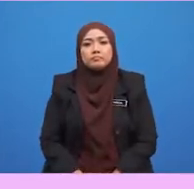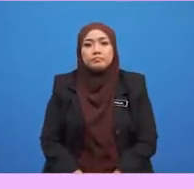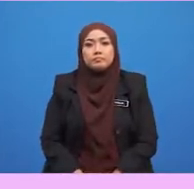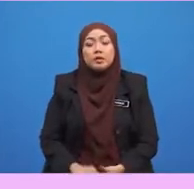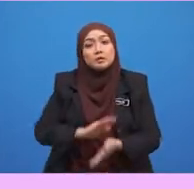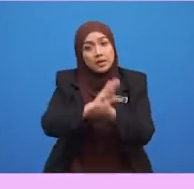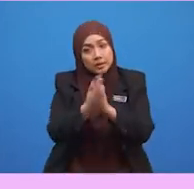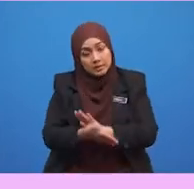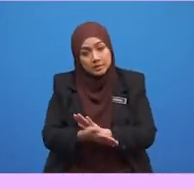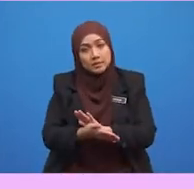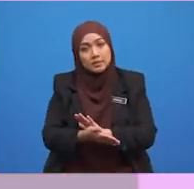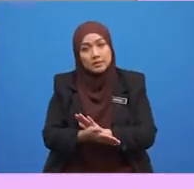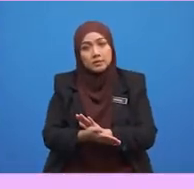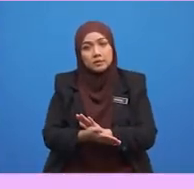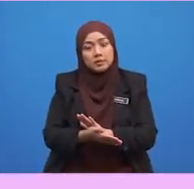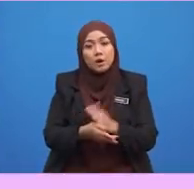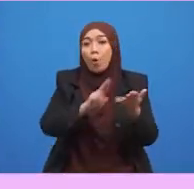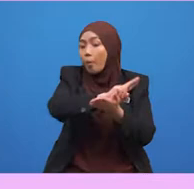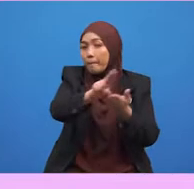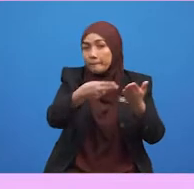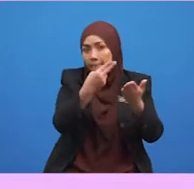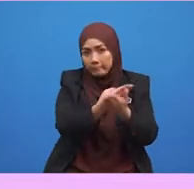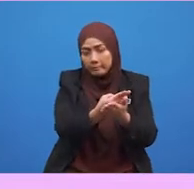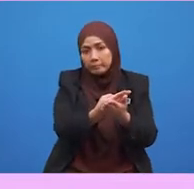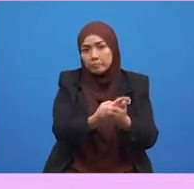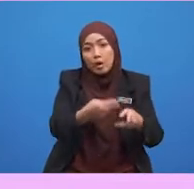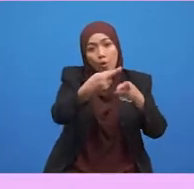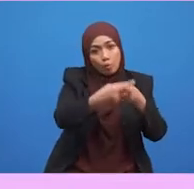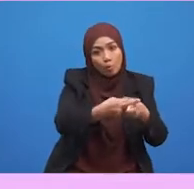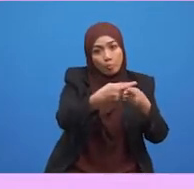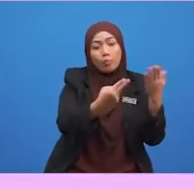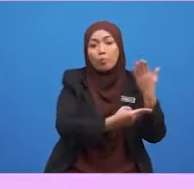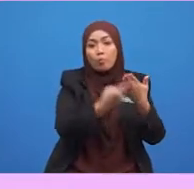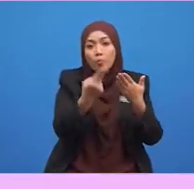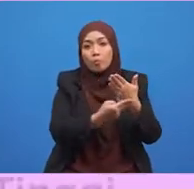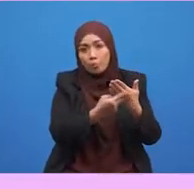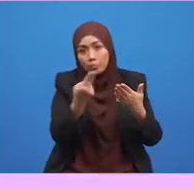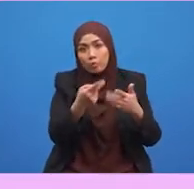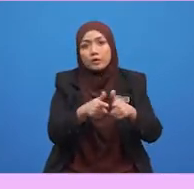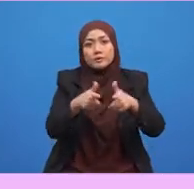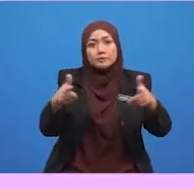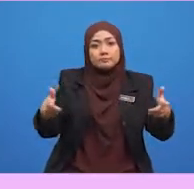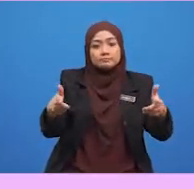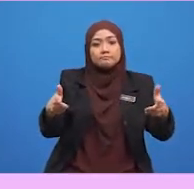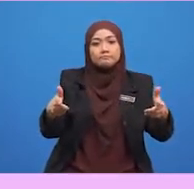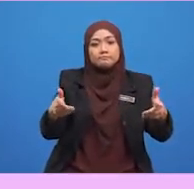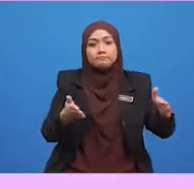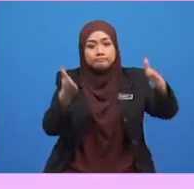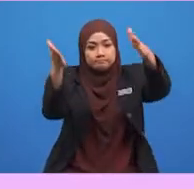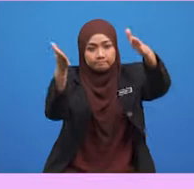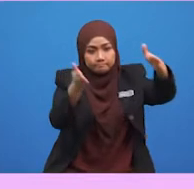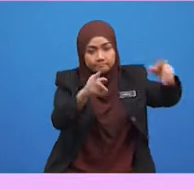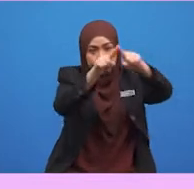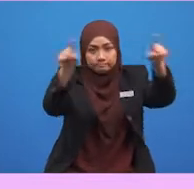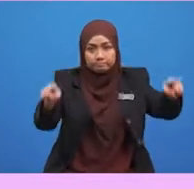Maka dengan itu, secara umumnya, rumus luas segi empat selari sama dengan panjang